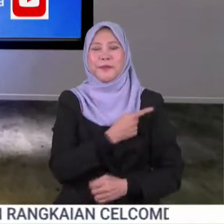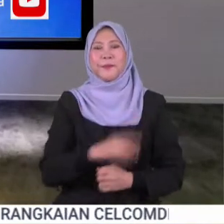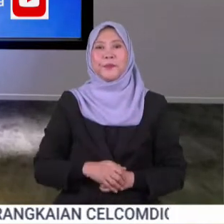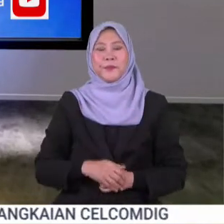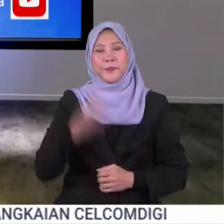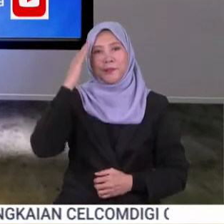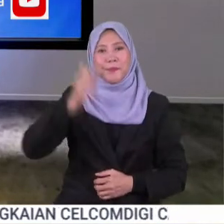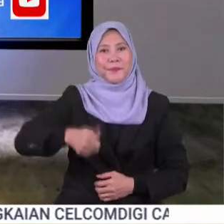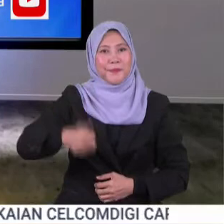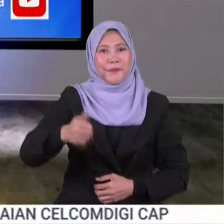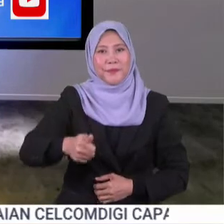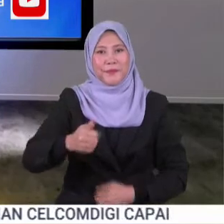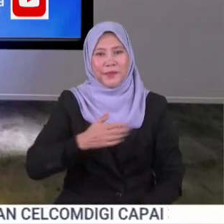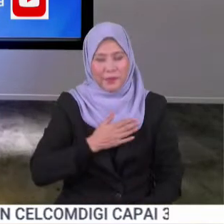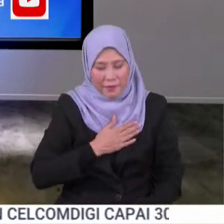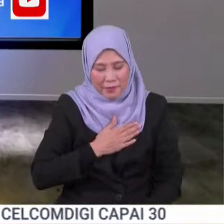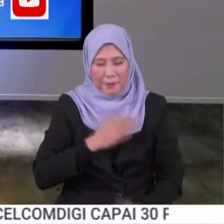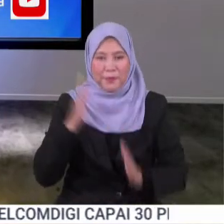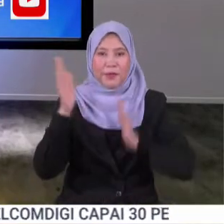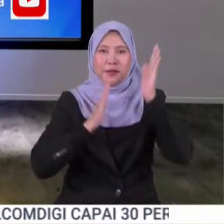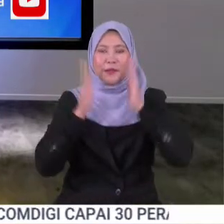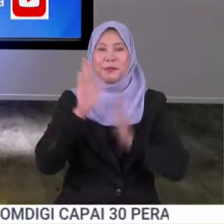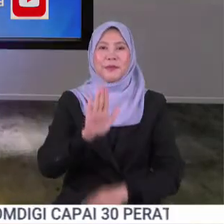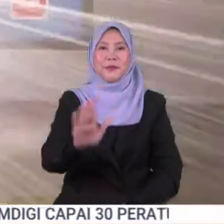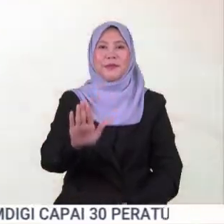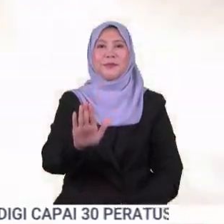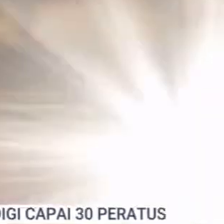Muhammad, Assalamualaikum dan Salam Malaysia. Madani.